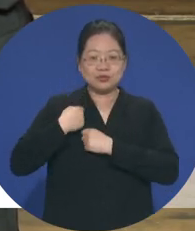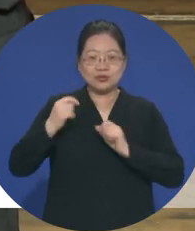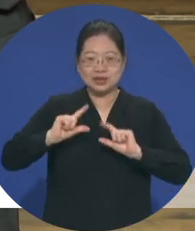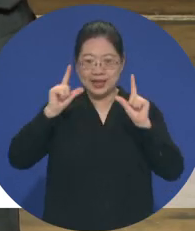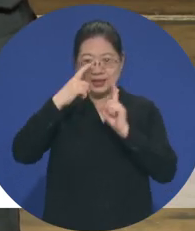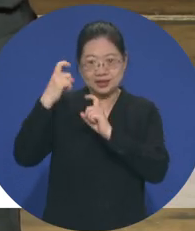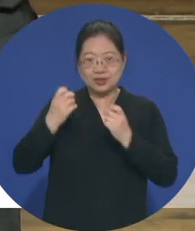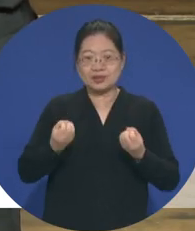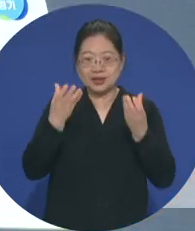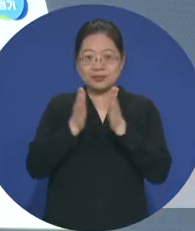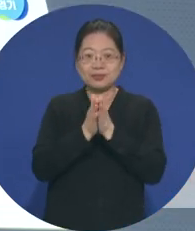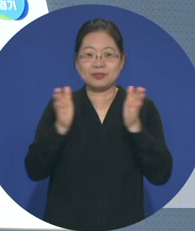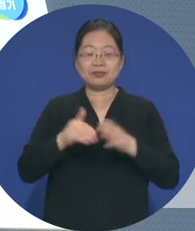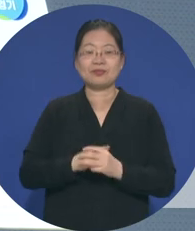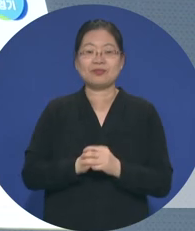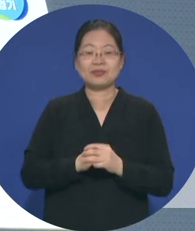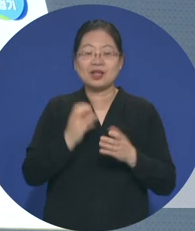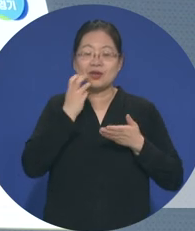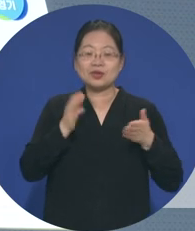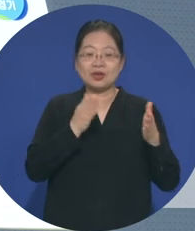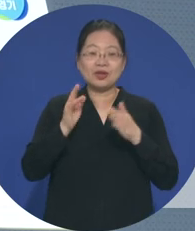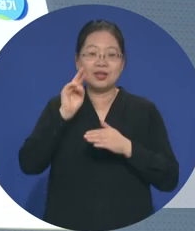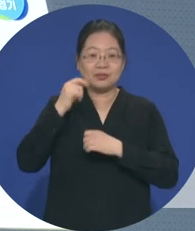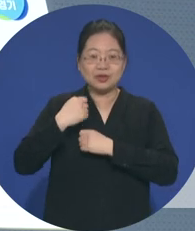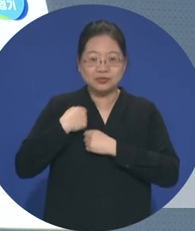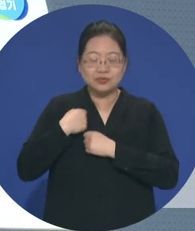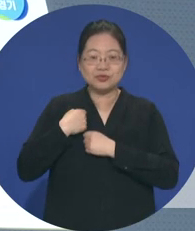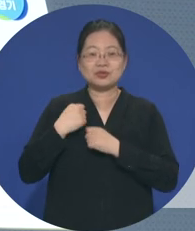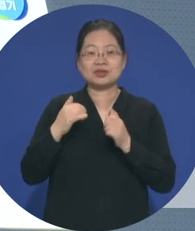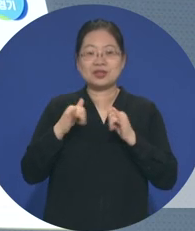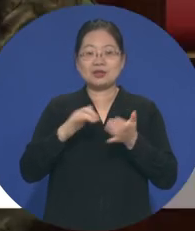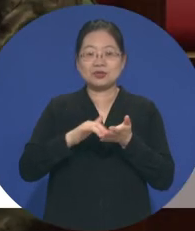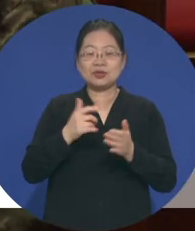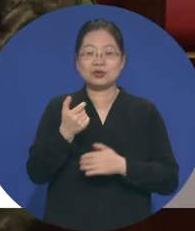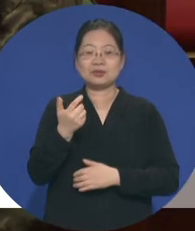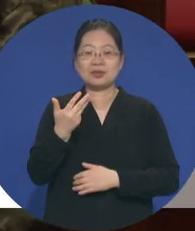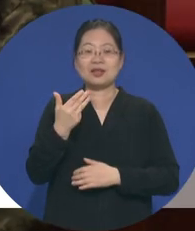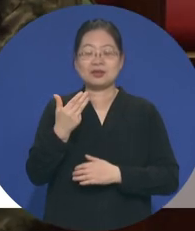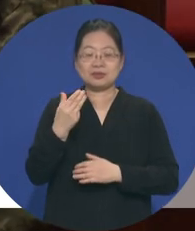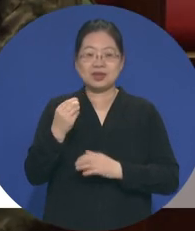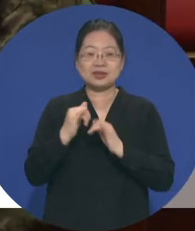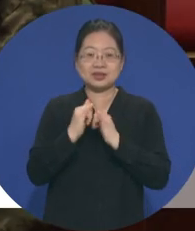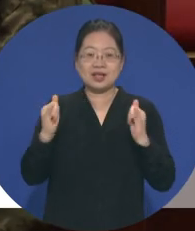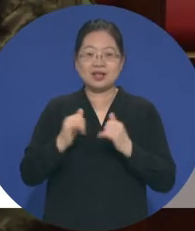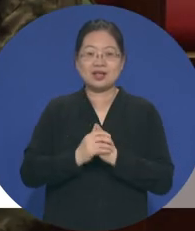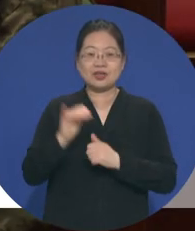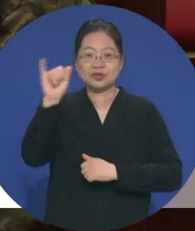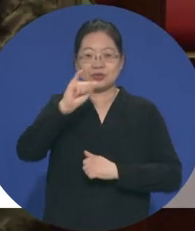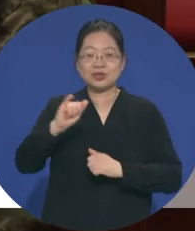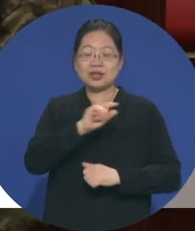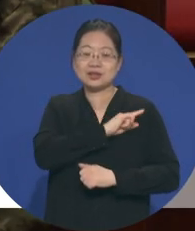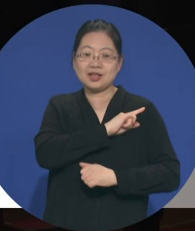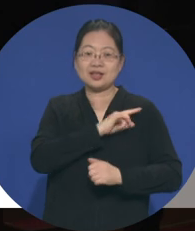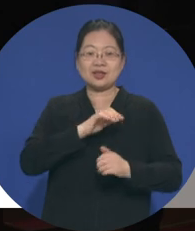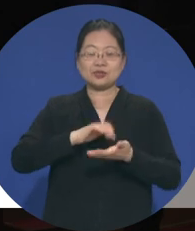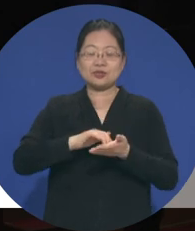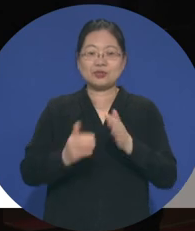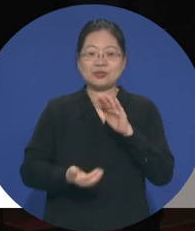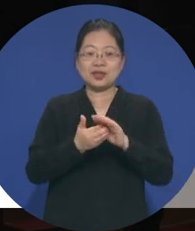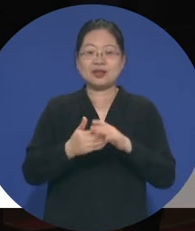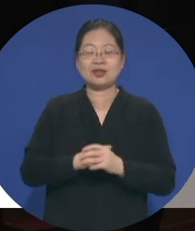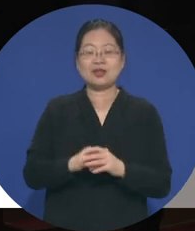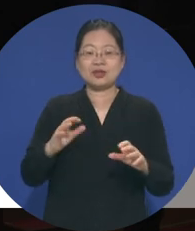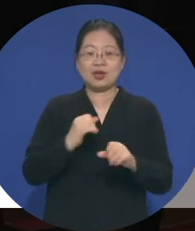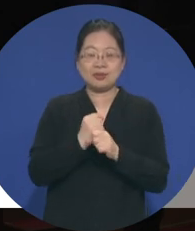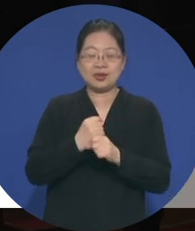기념식을 개최했습니다. 경기도 예비군 자원은 약 68만 명으로 전국에서 최대 규모를 자랑하며